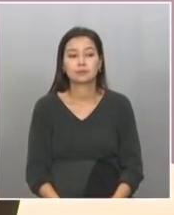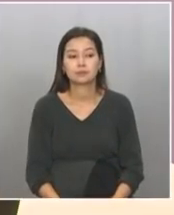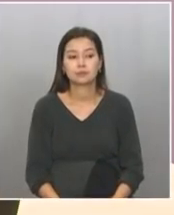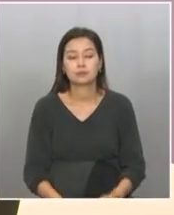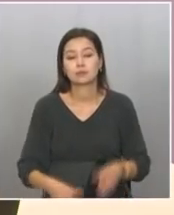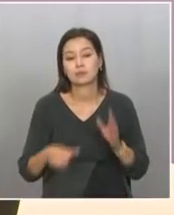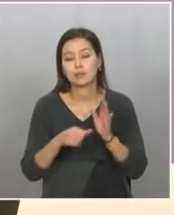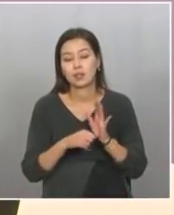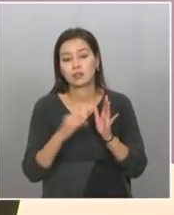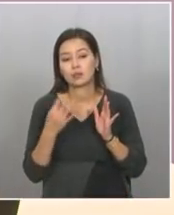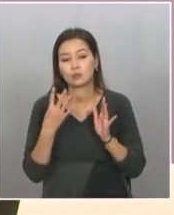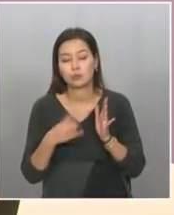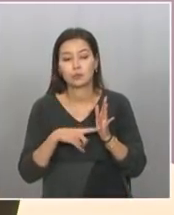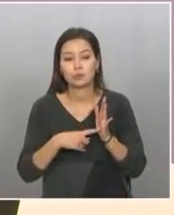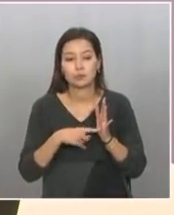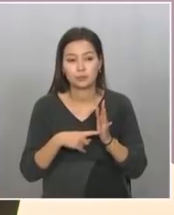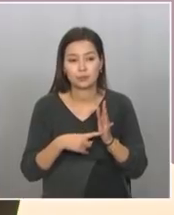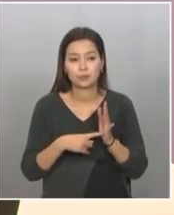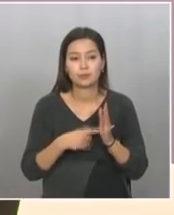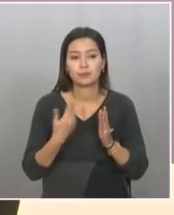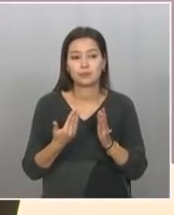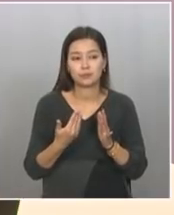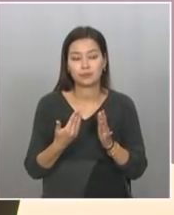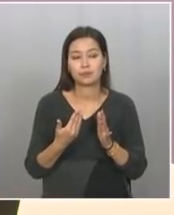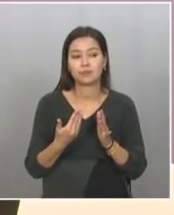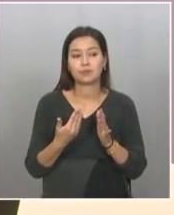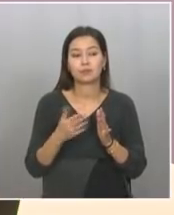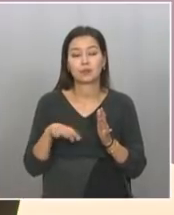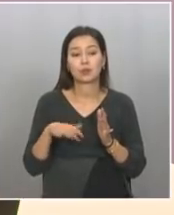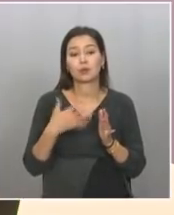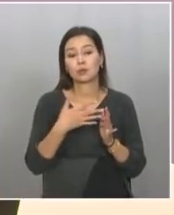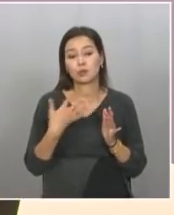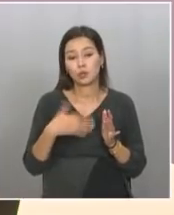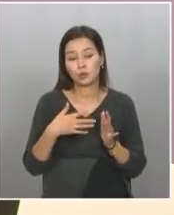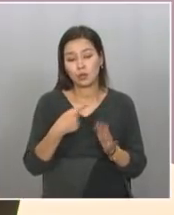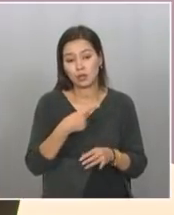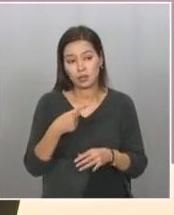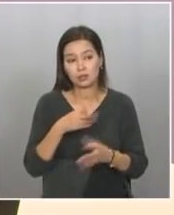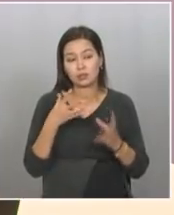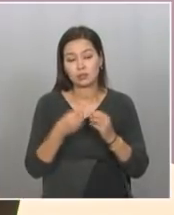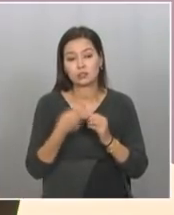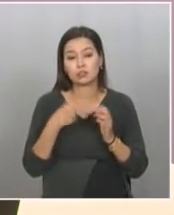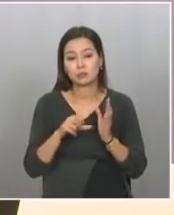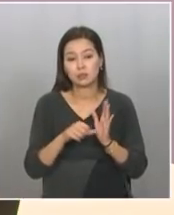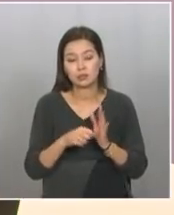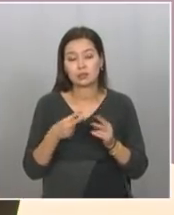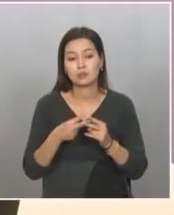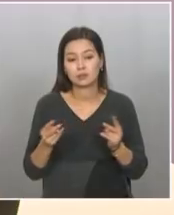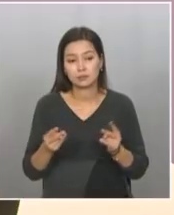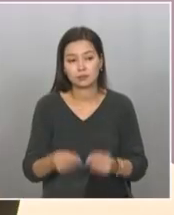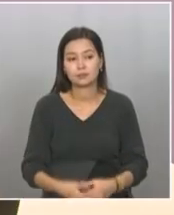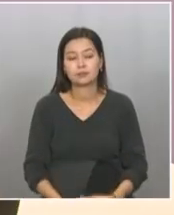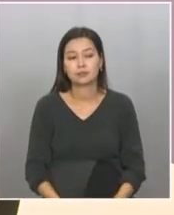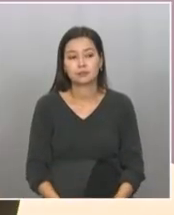6 мен 4-тің көбейтіндісінің мәнін 50-ден азайтсақ, өрнектің мәні 26-ға тең болады.